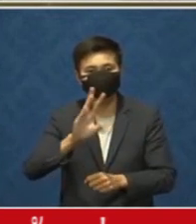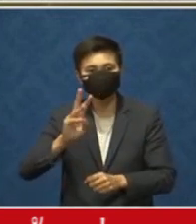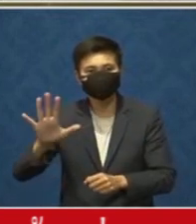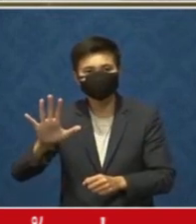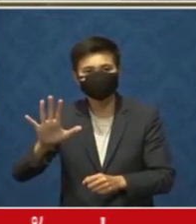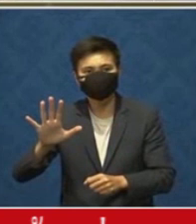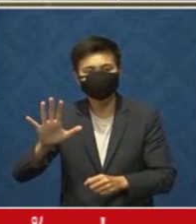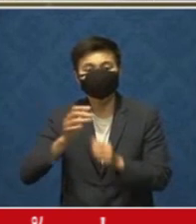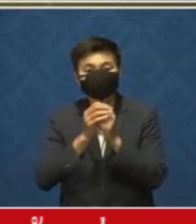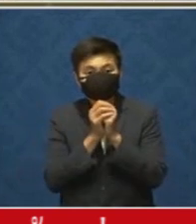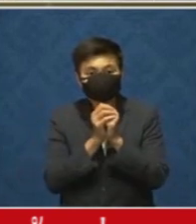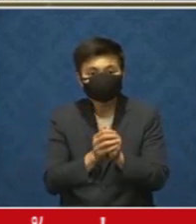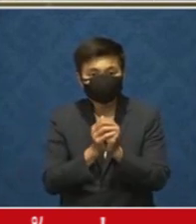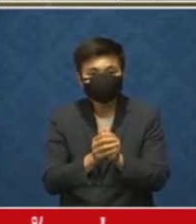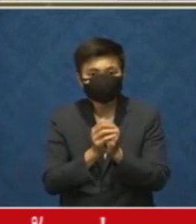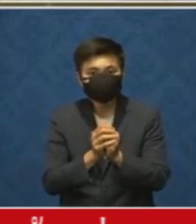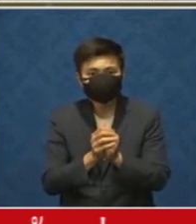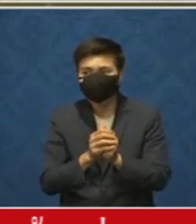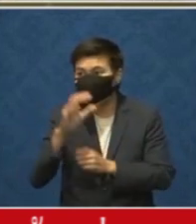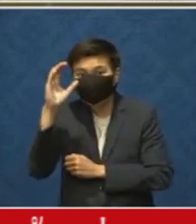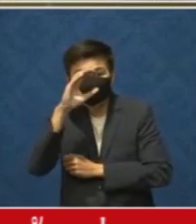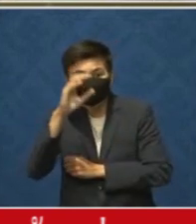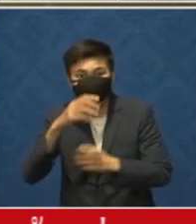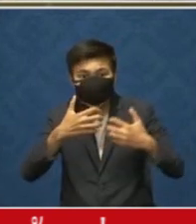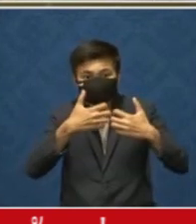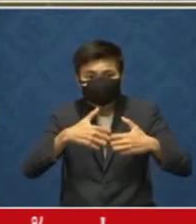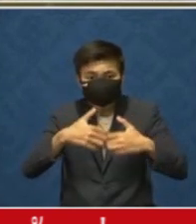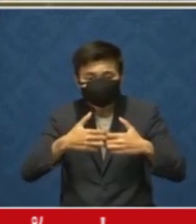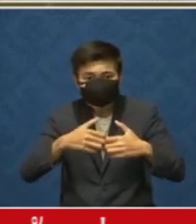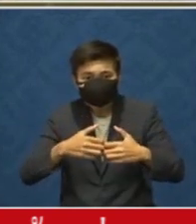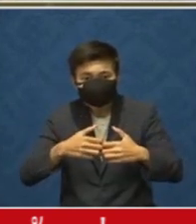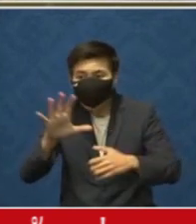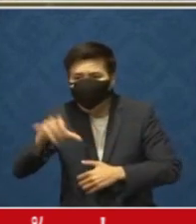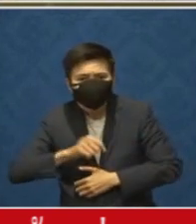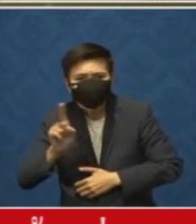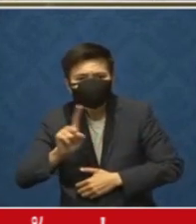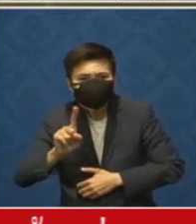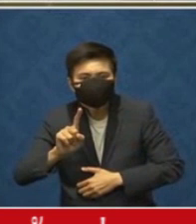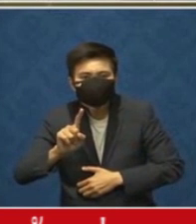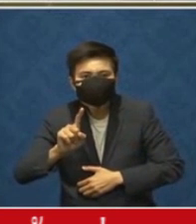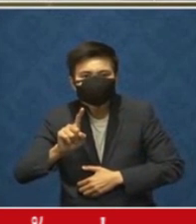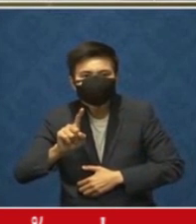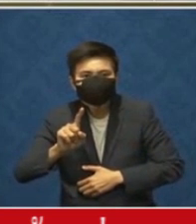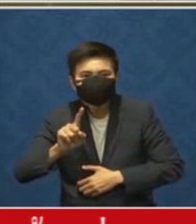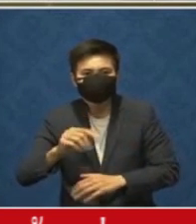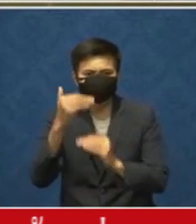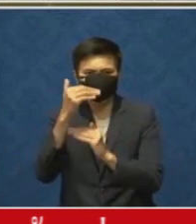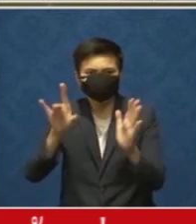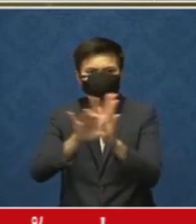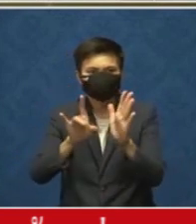ครับจีนจะหาเครื่องยนต์มาจากไหนให้ครับเรือดำน้ำจีนเส้นตาย9สิงหา